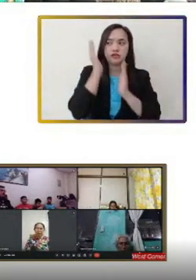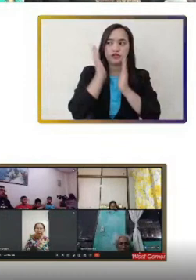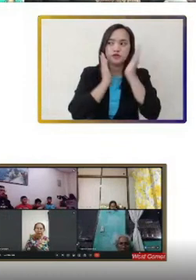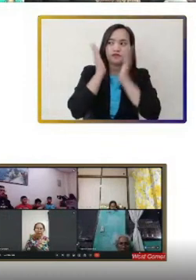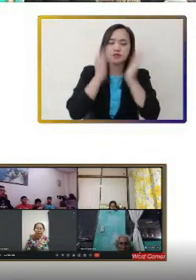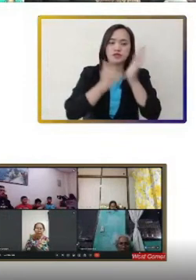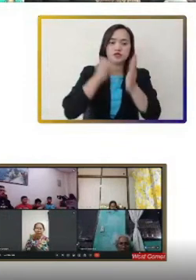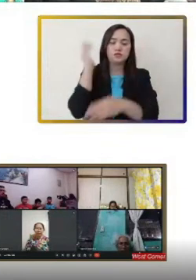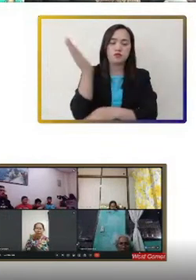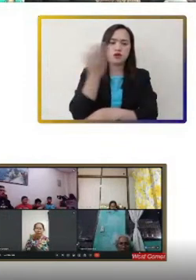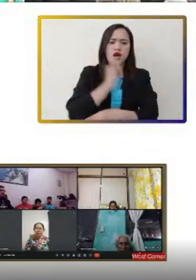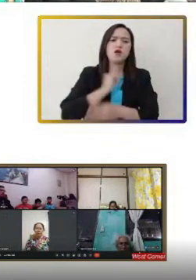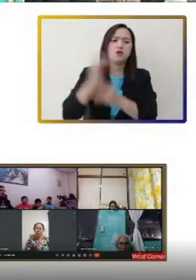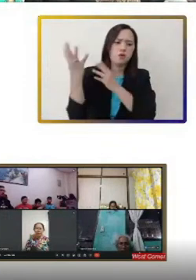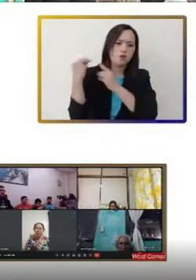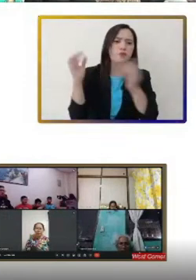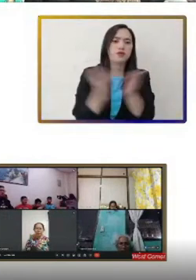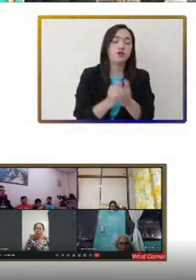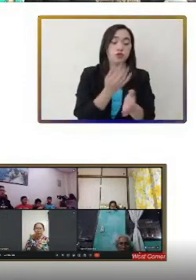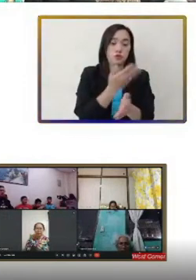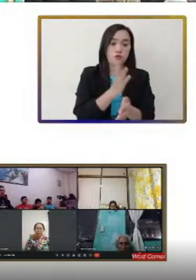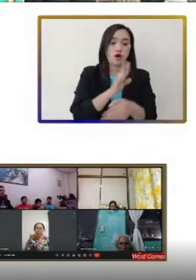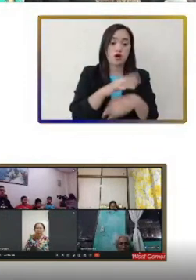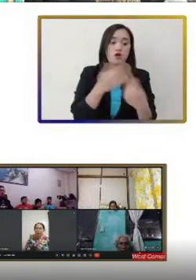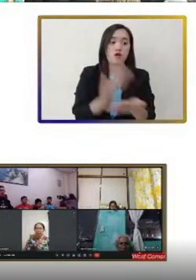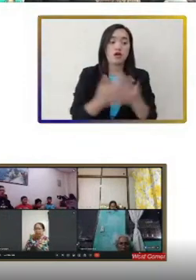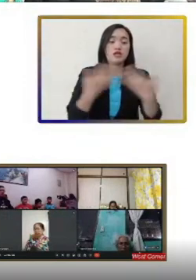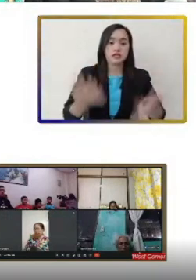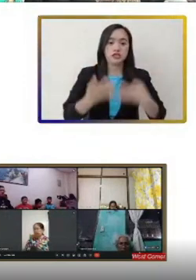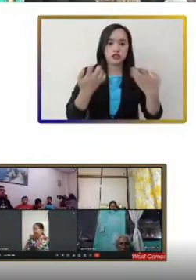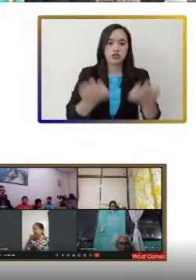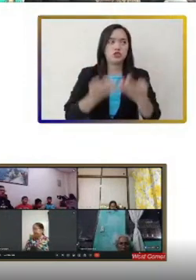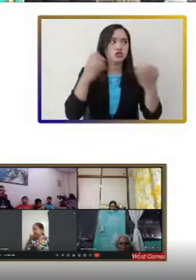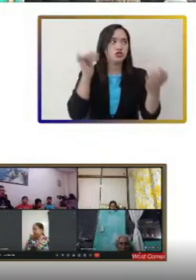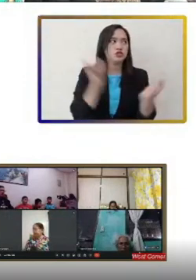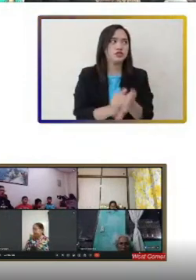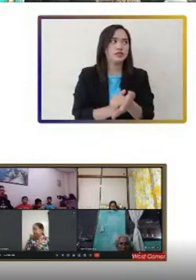you enjoy that. And man, I'm telling you,